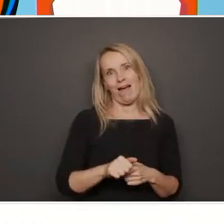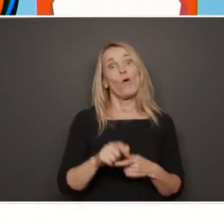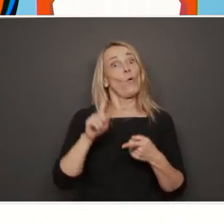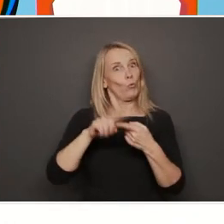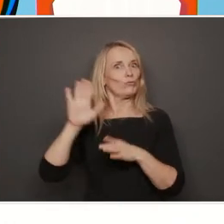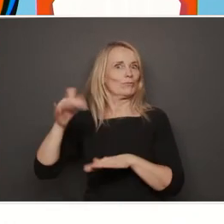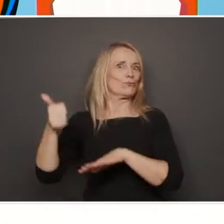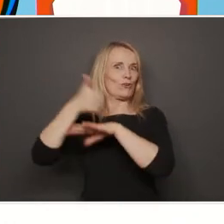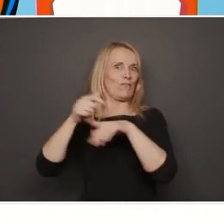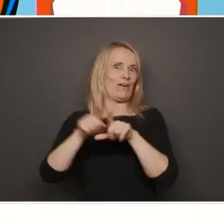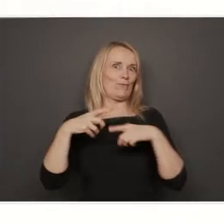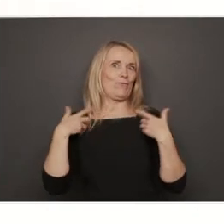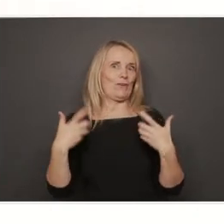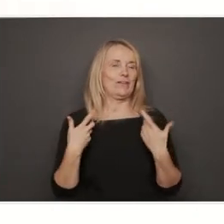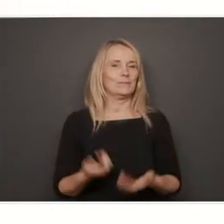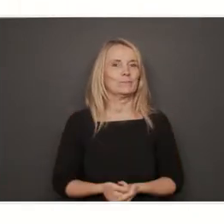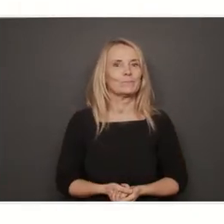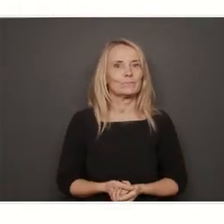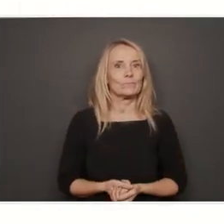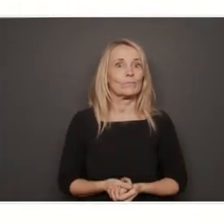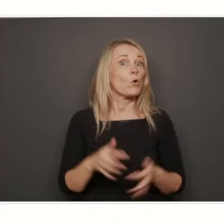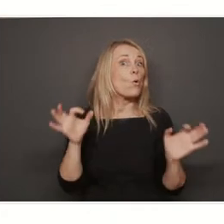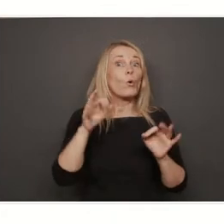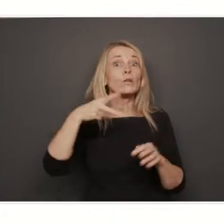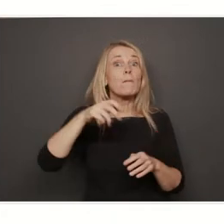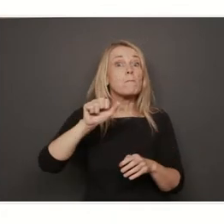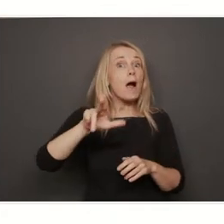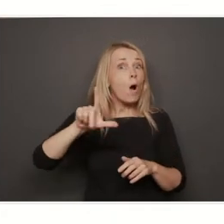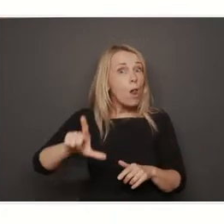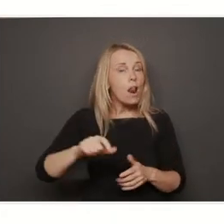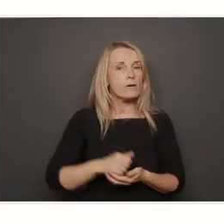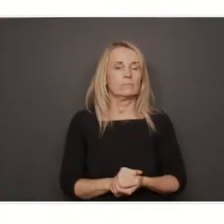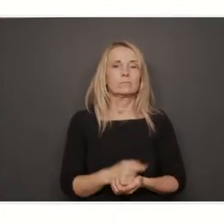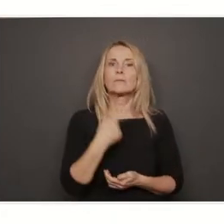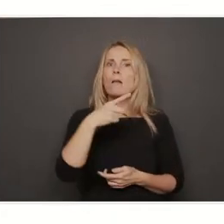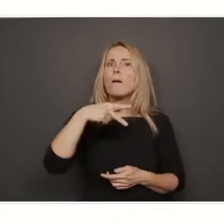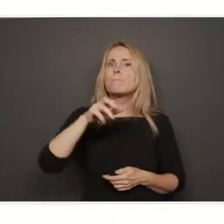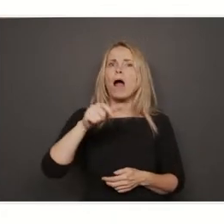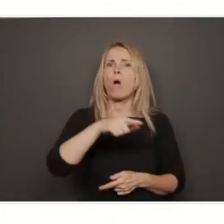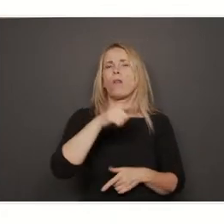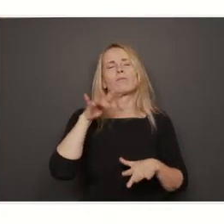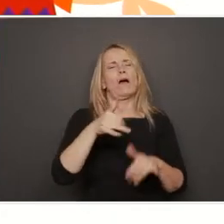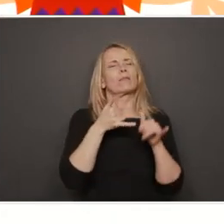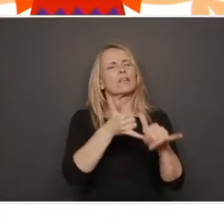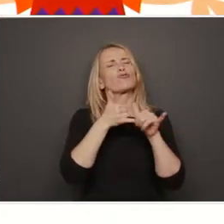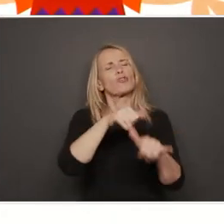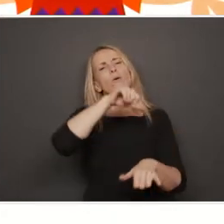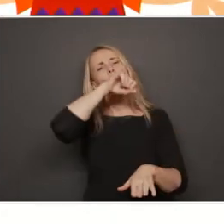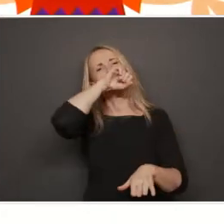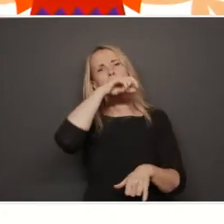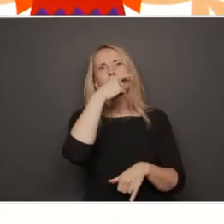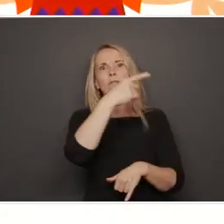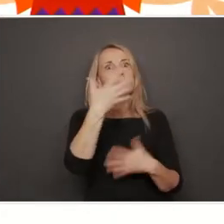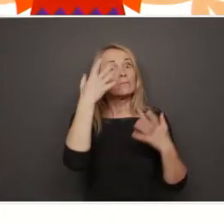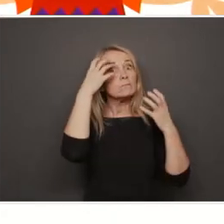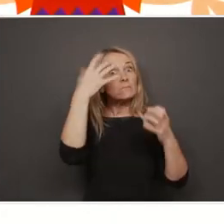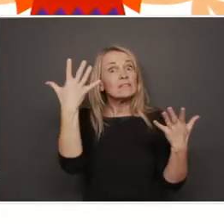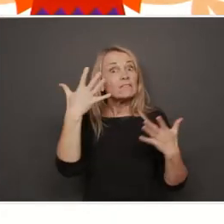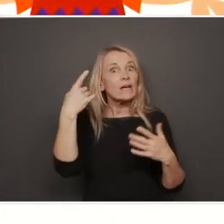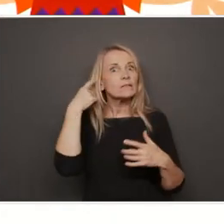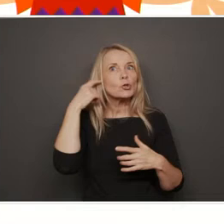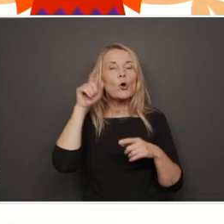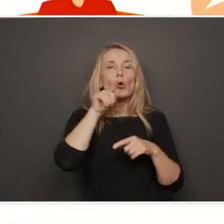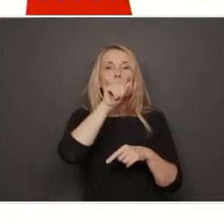ihr Chef. Oder wie Paul. Paul ist ein begnadeter Tischler und hat sich auf die Herstellung von